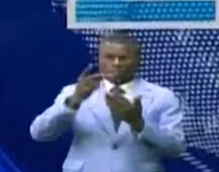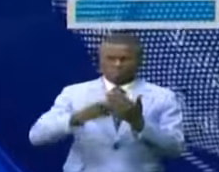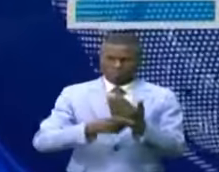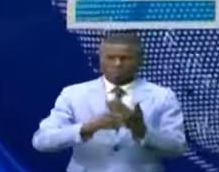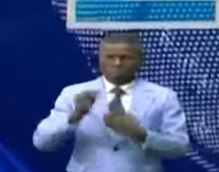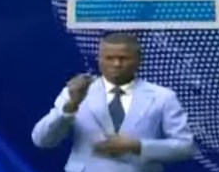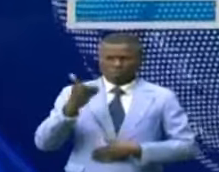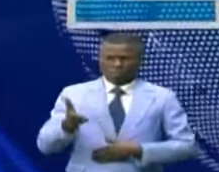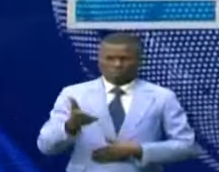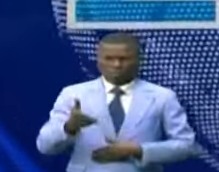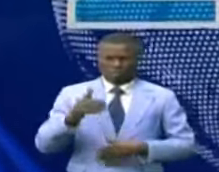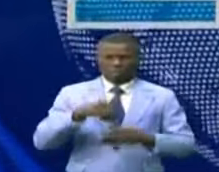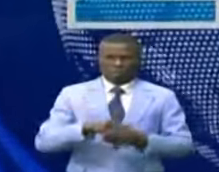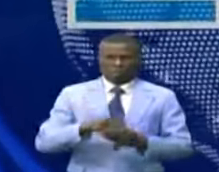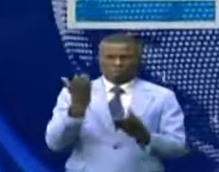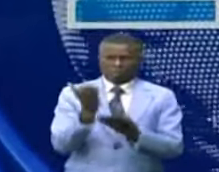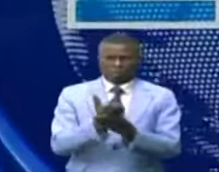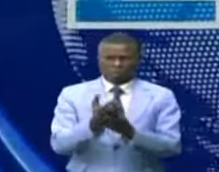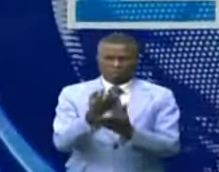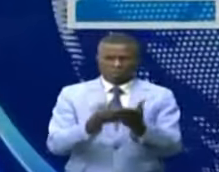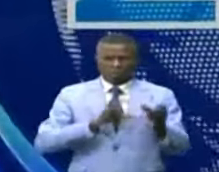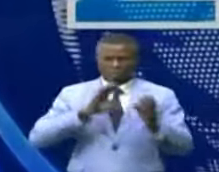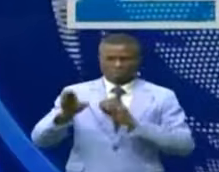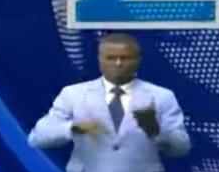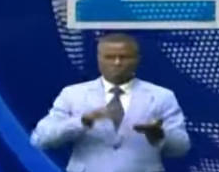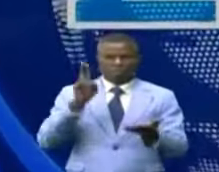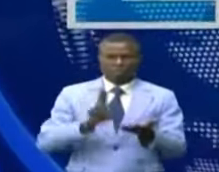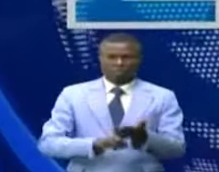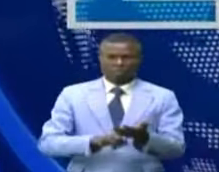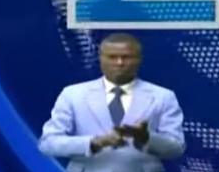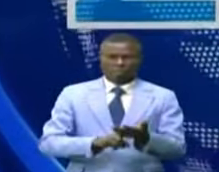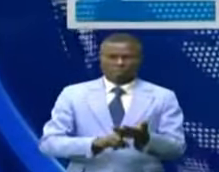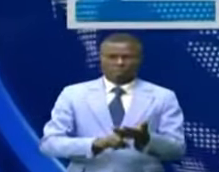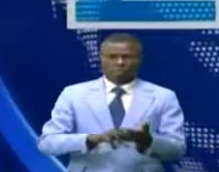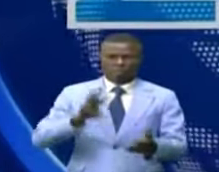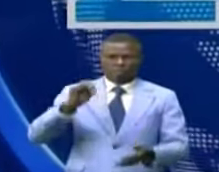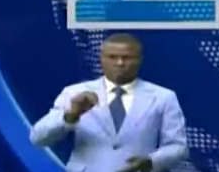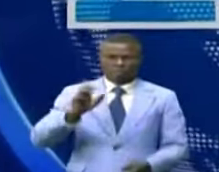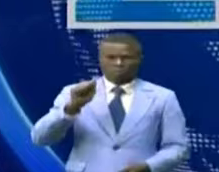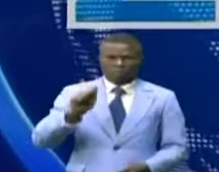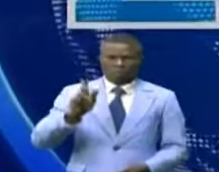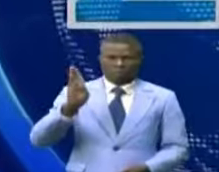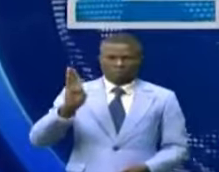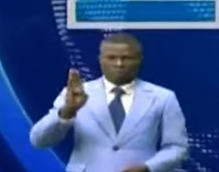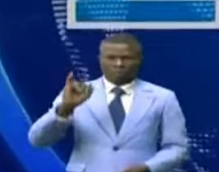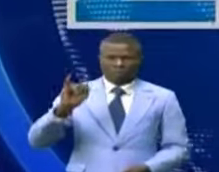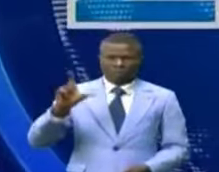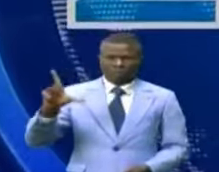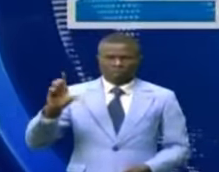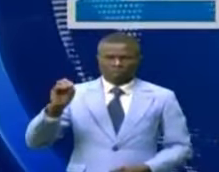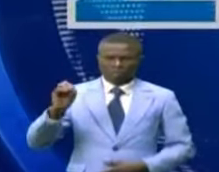minières. Et dans son registre, ce communiqué est signé Mabiola et Yenga Popol, directeur